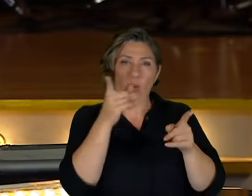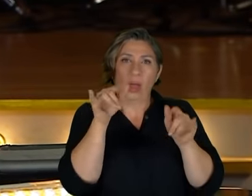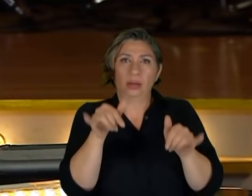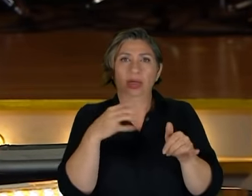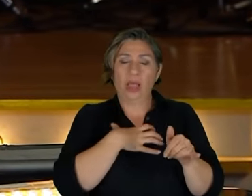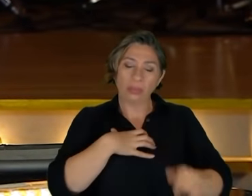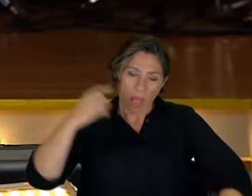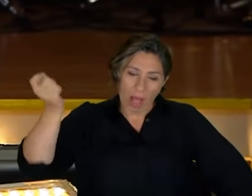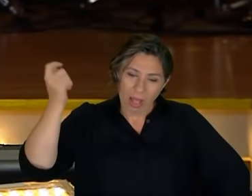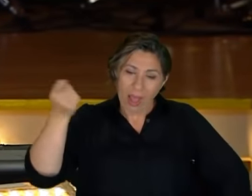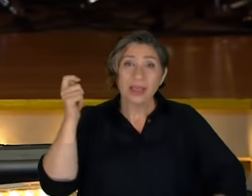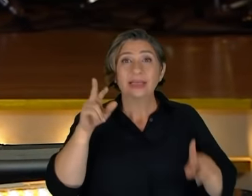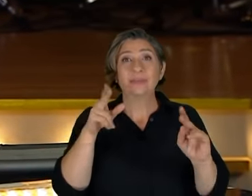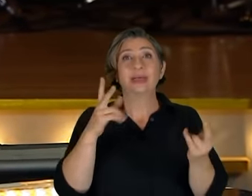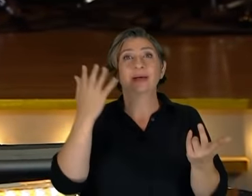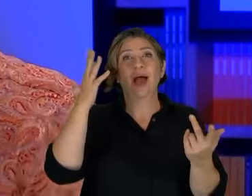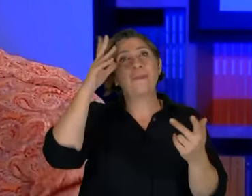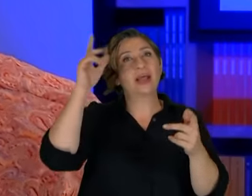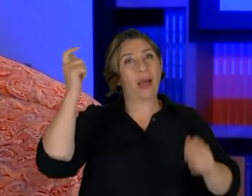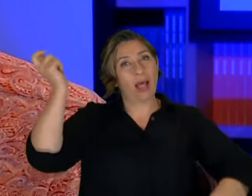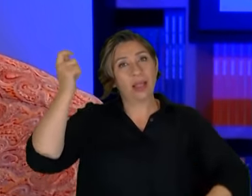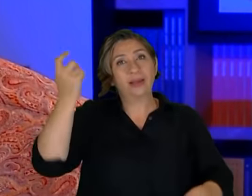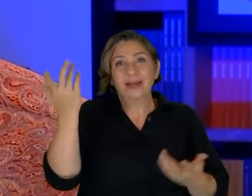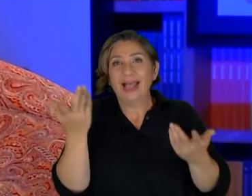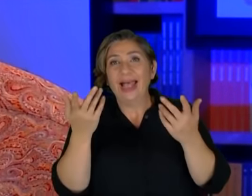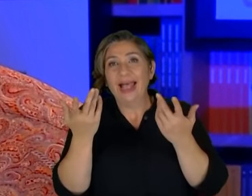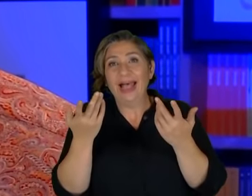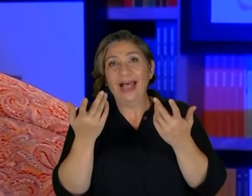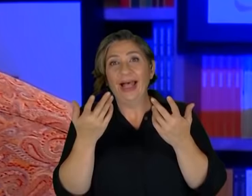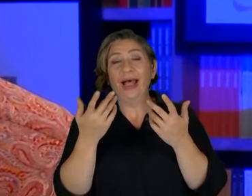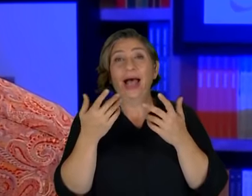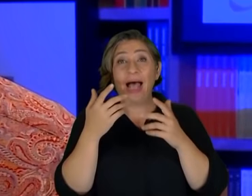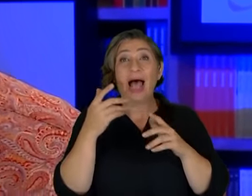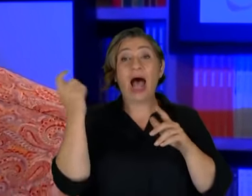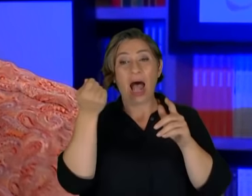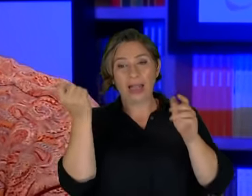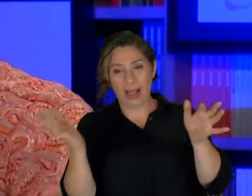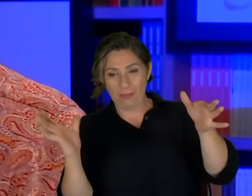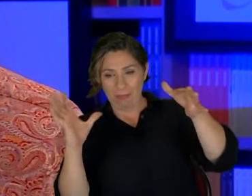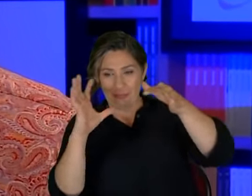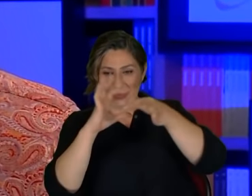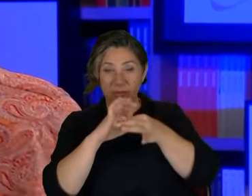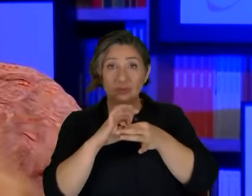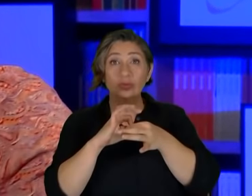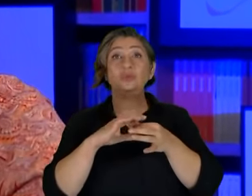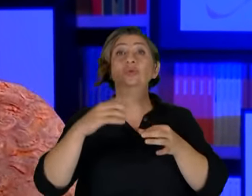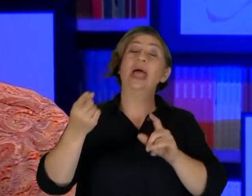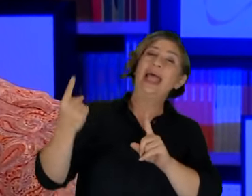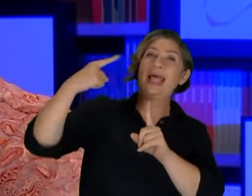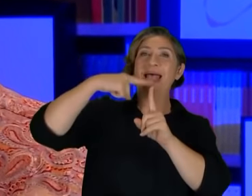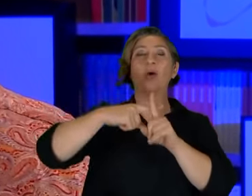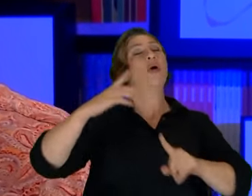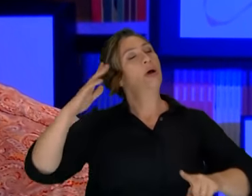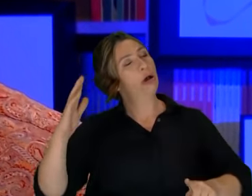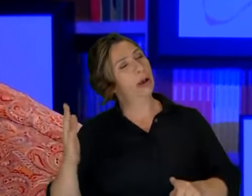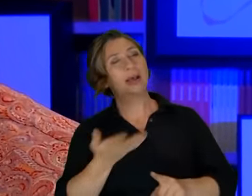kendi halayını çekiyor i̇şte, orada. Los Angeles halayı o da. Biz de zaten Pharrell Williams'ın şarkısından halaya bağlıyoruz. Oradan da güzel. Ekstra o